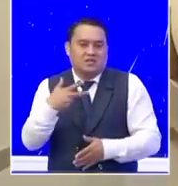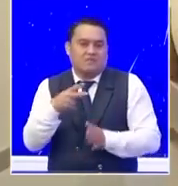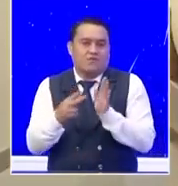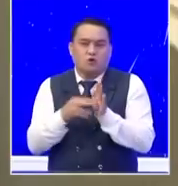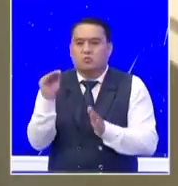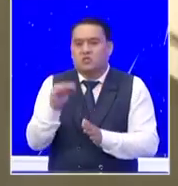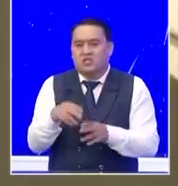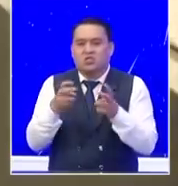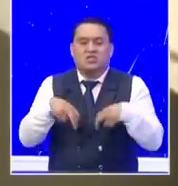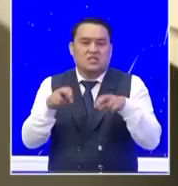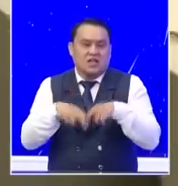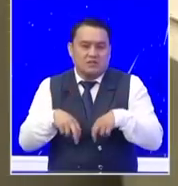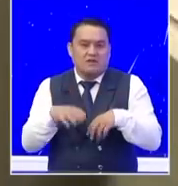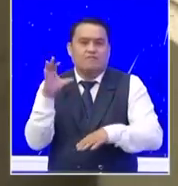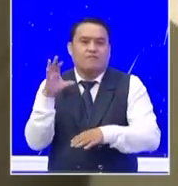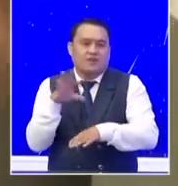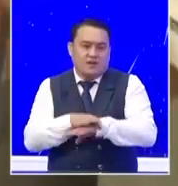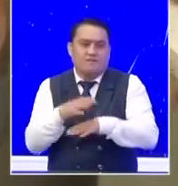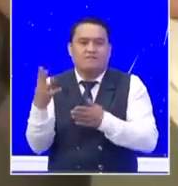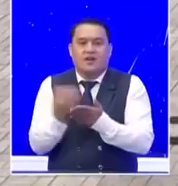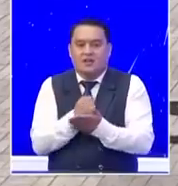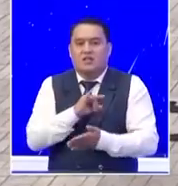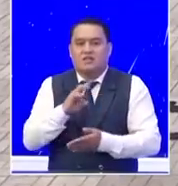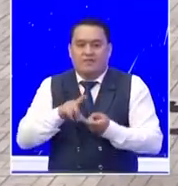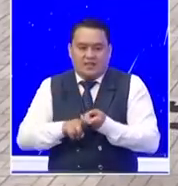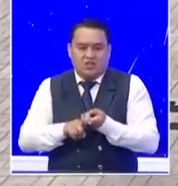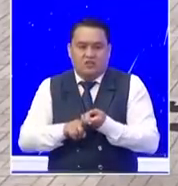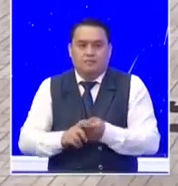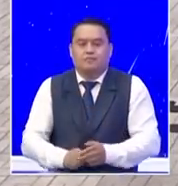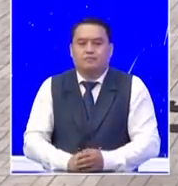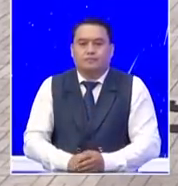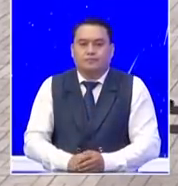38 тысяч исследований на выявление коронавирусной инфекции.